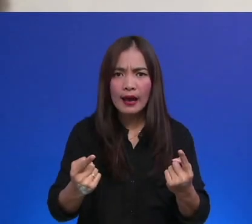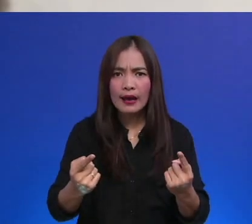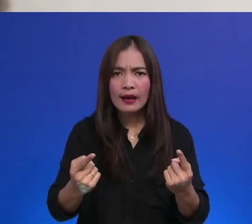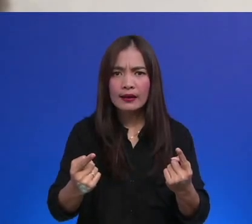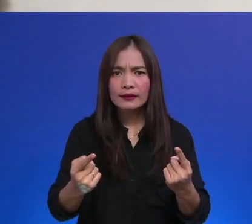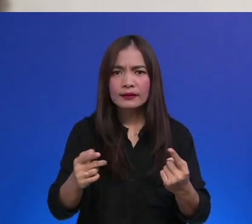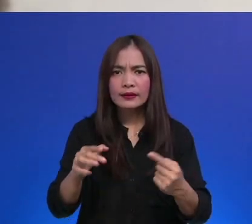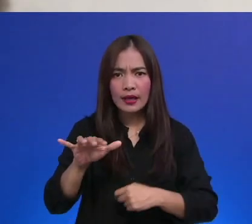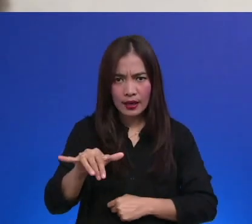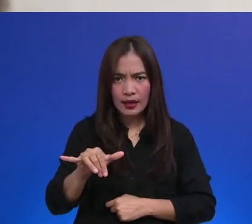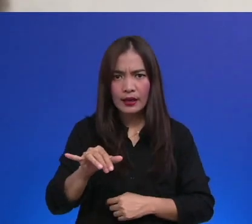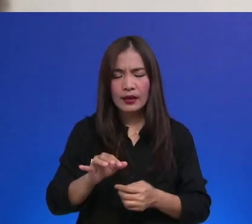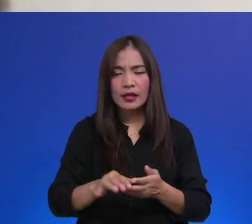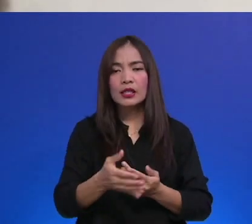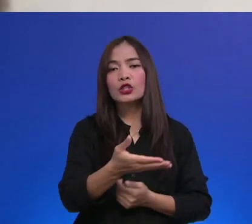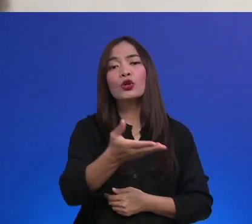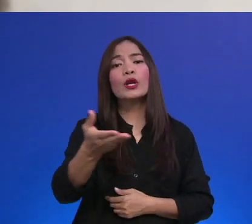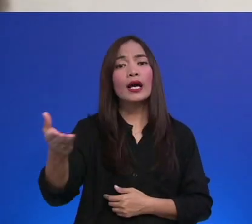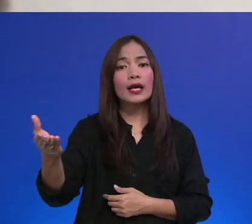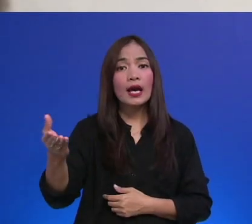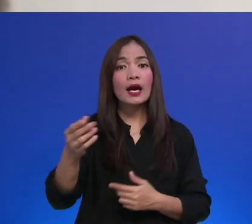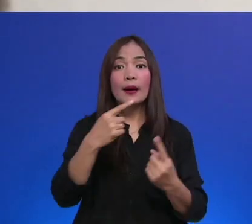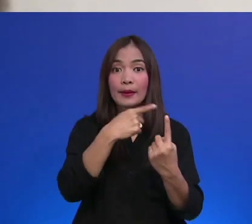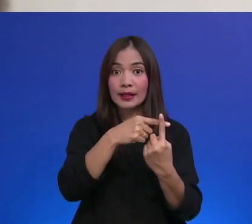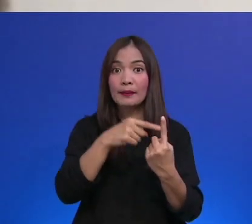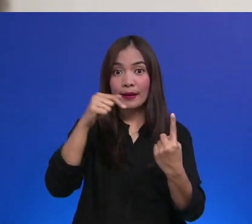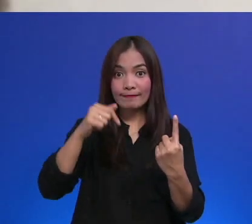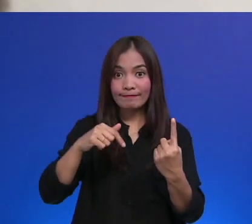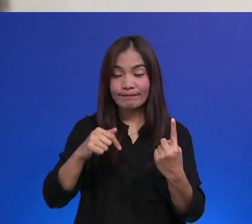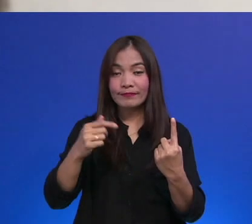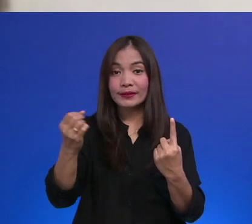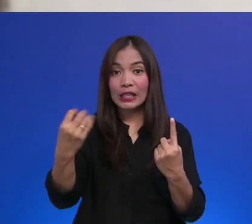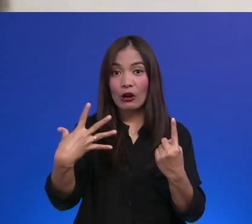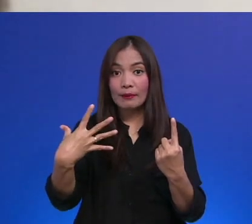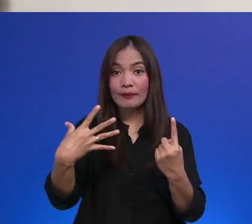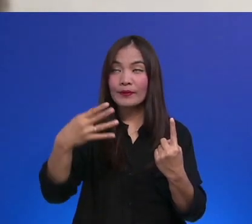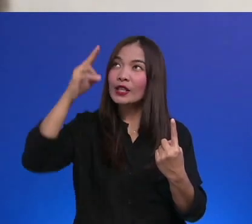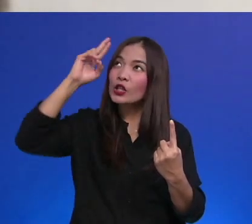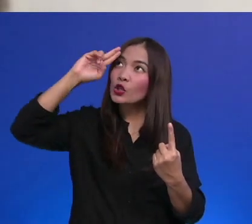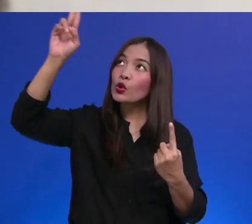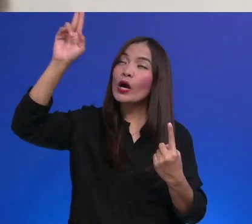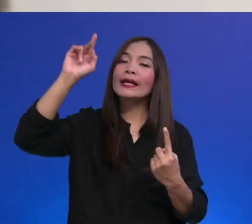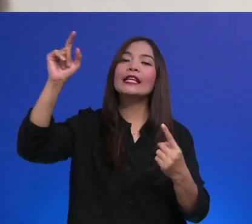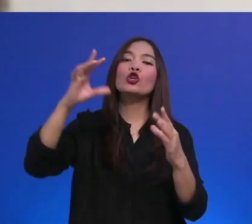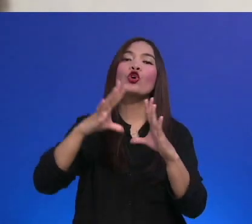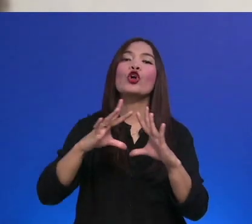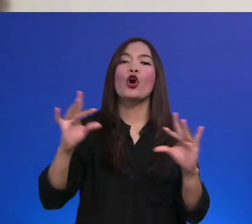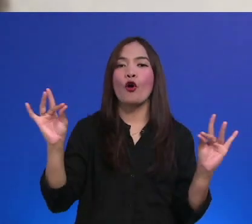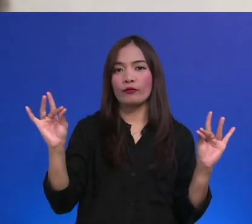sekalian yang pertama Tuhan itu roh